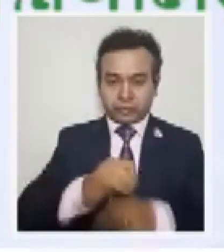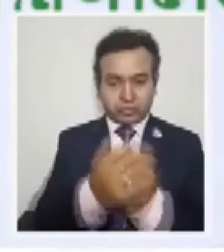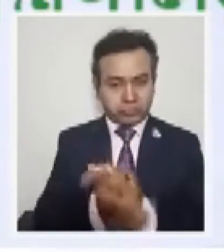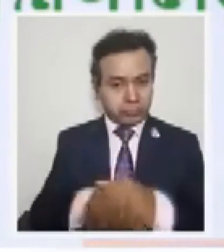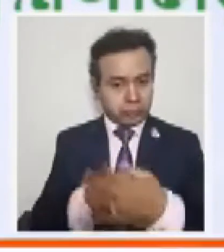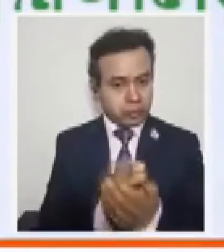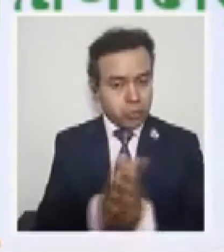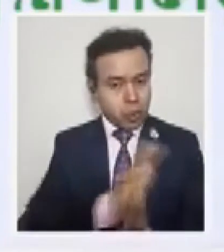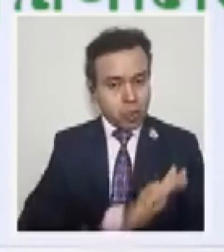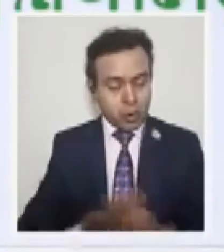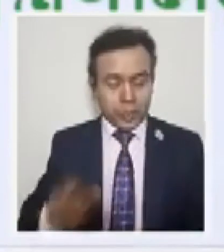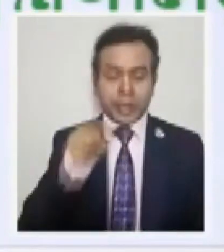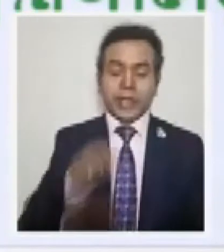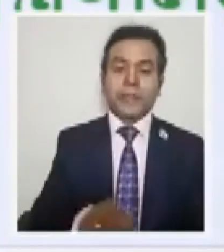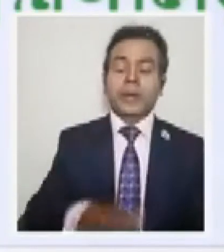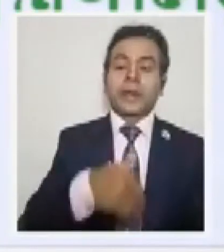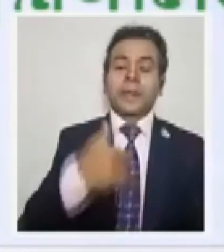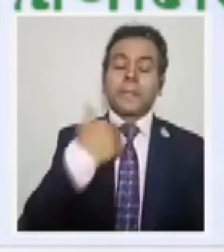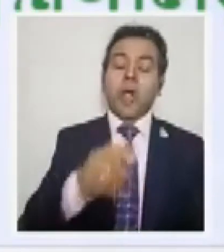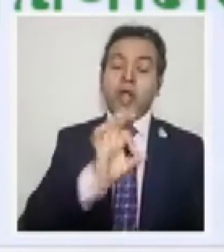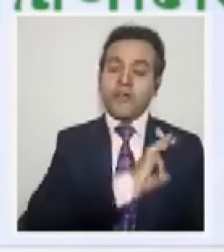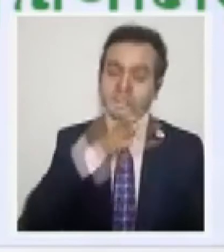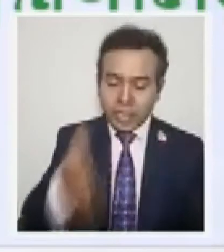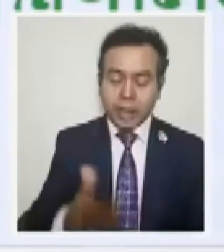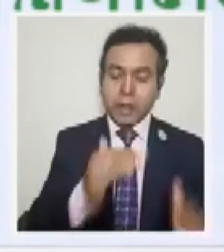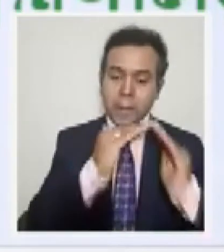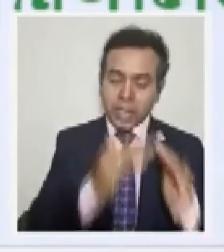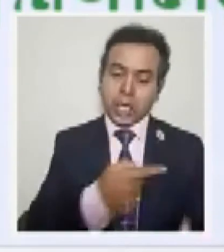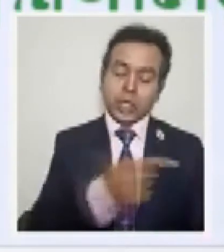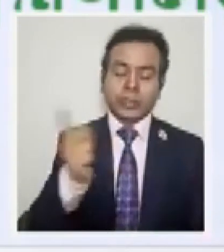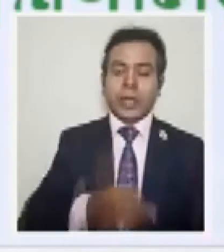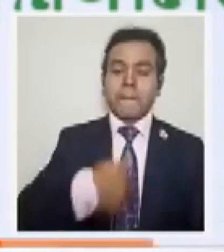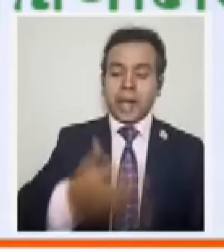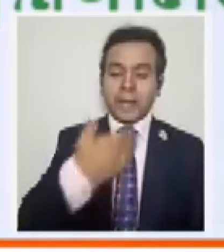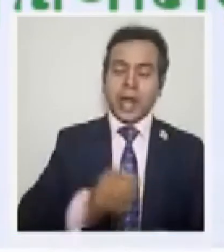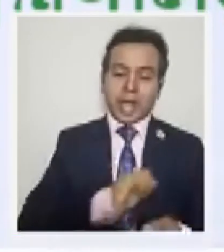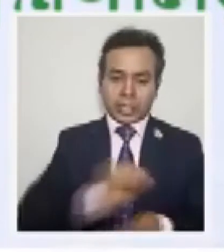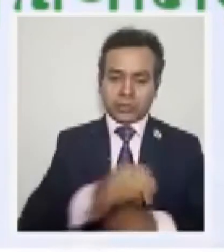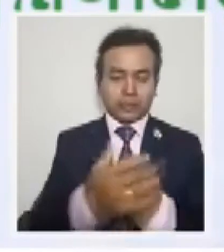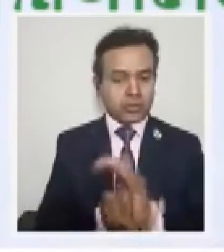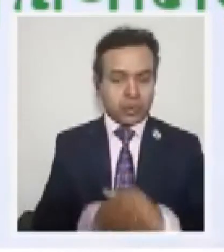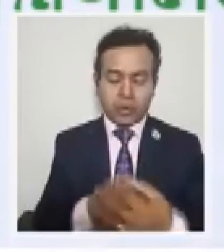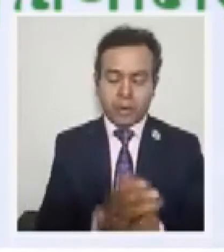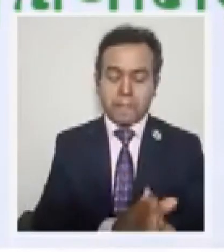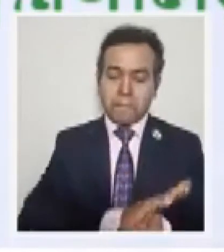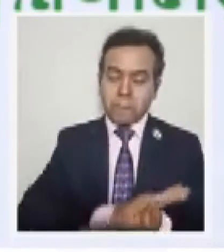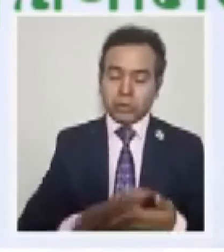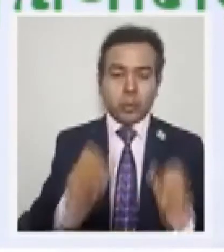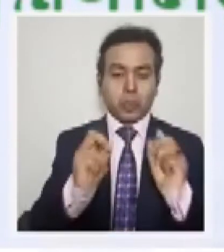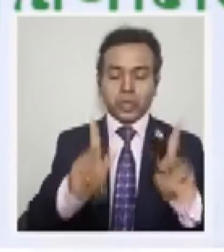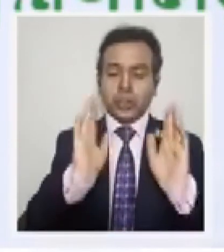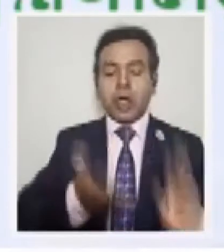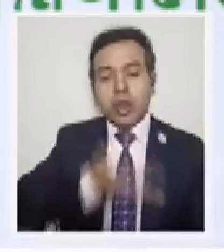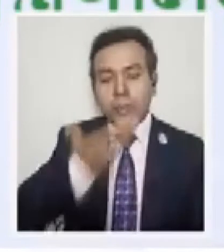সুরক্ষিত রাখবেন, মাস্ক পরবেন এবং বারবার হাত ধোয়ার অভ্যাস করবেন। যেখানে হাত ধোয়ার ব্যবস্থা আছে বাইরে গেলে সেখানে বারবার হাত ধুয়ে নেবেন